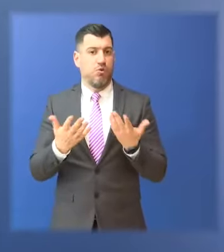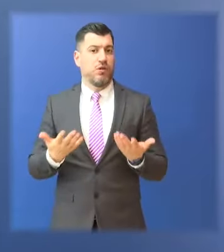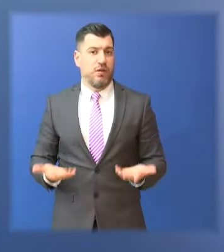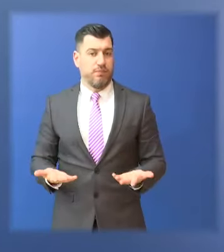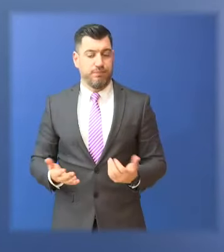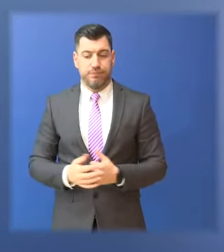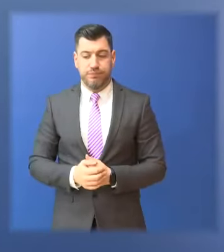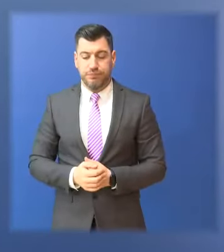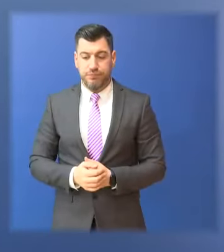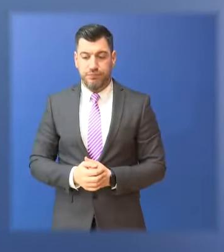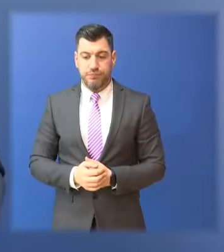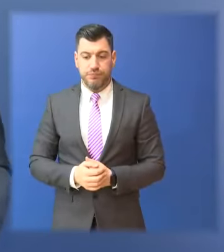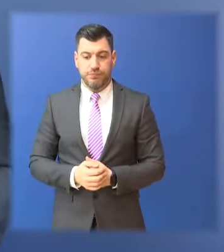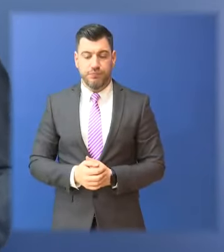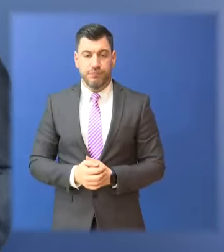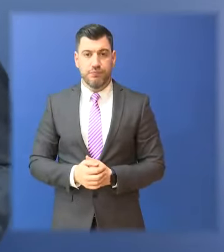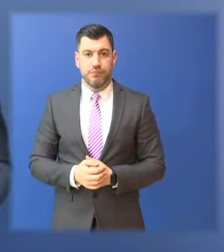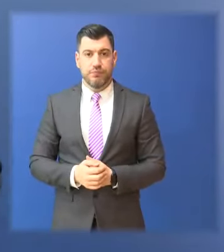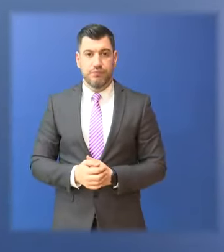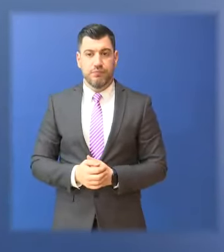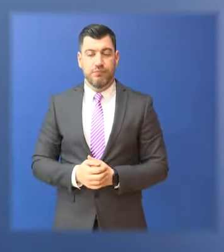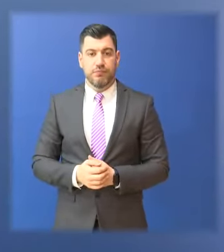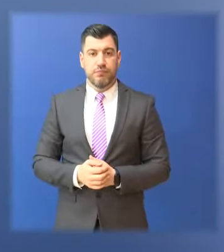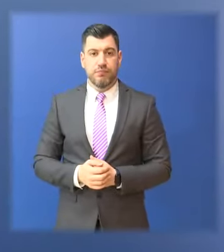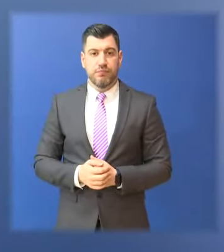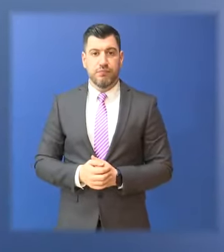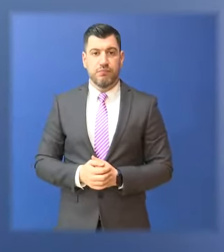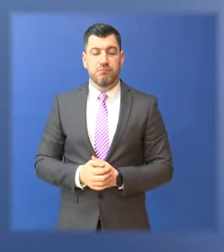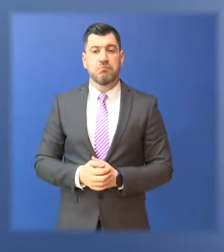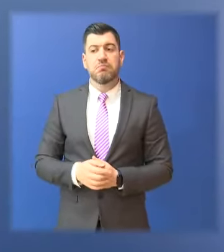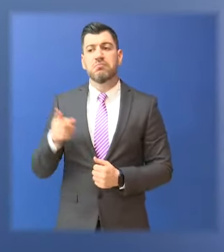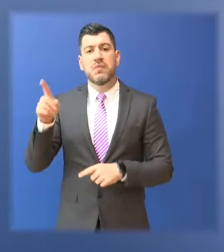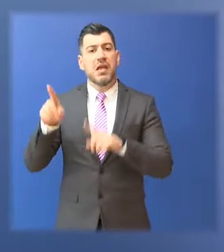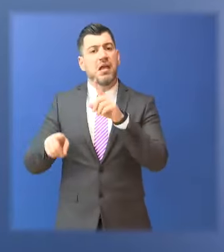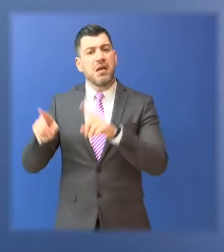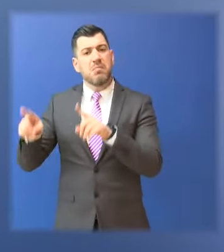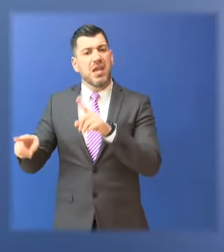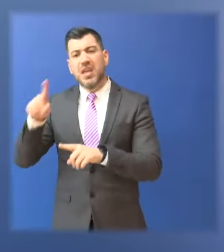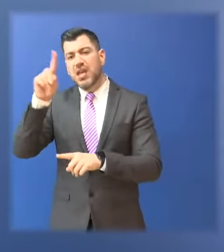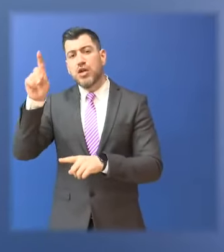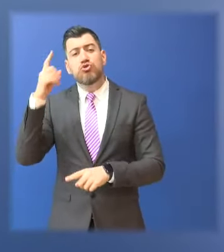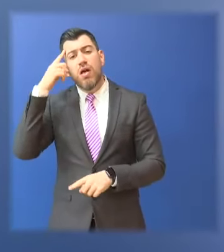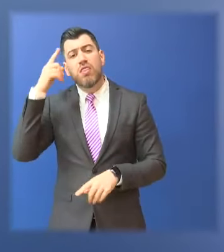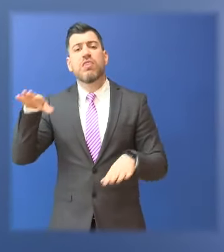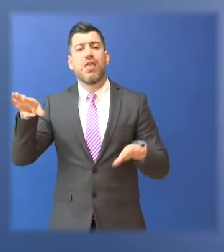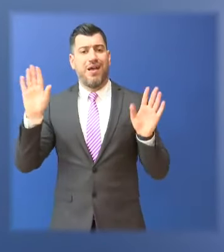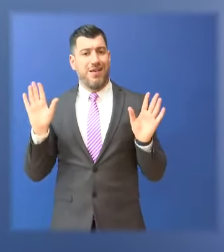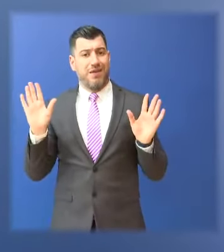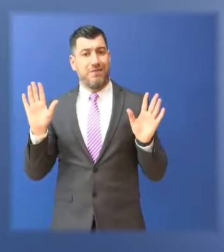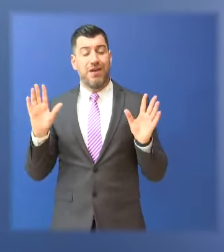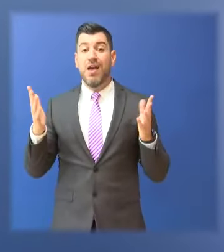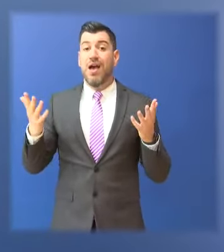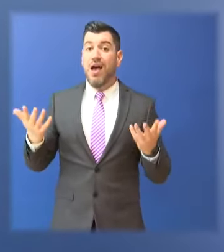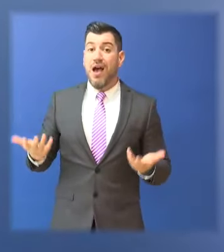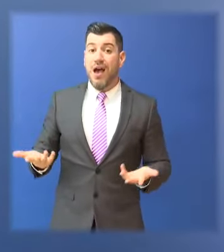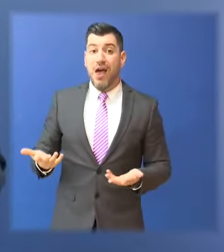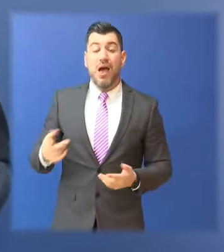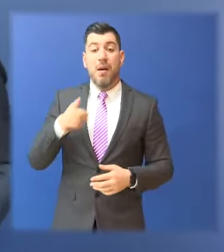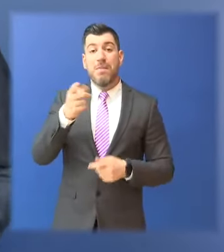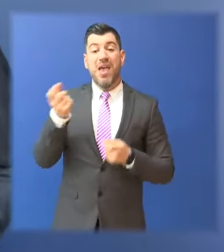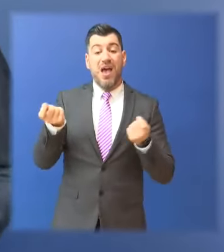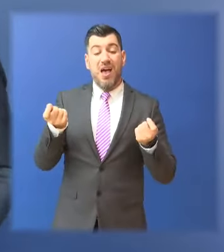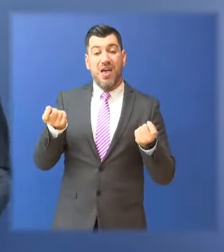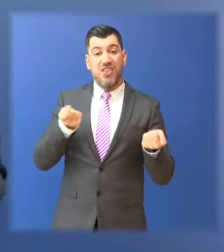μέρος ενδεχομένως να ερμηνεύθηκε λάθος και νομίζω όμως ήταν σαφές. Δεν είναι δυνατόν μια διαιτητική απόφαση